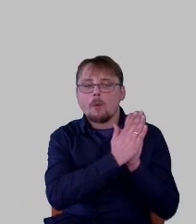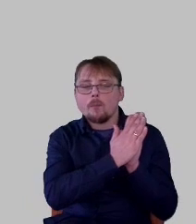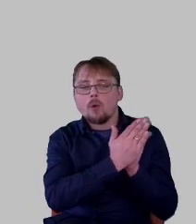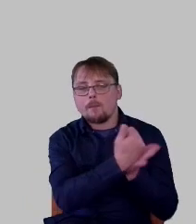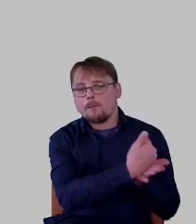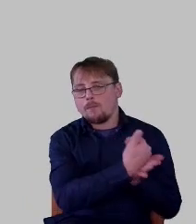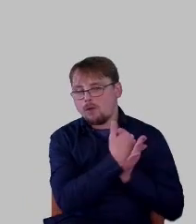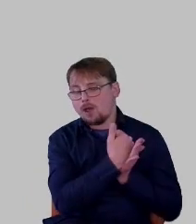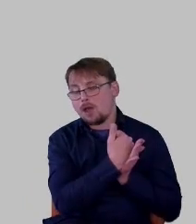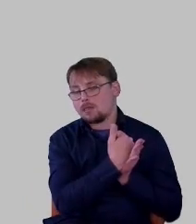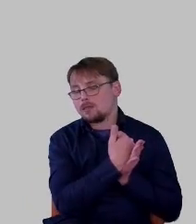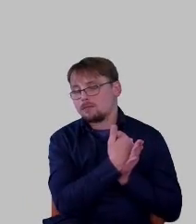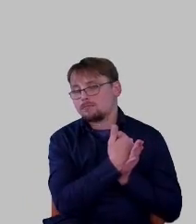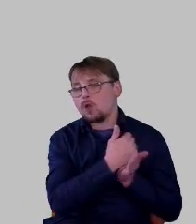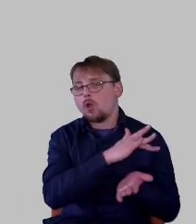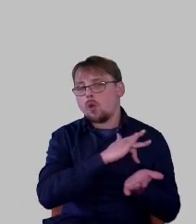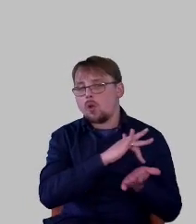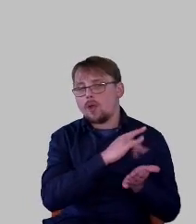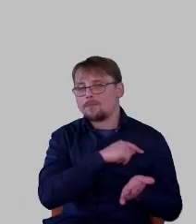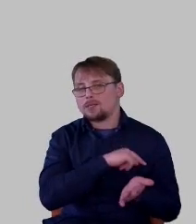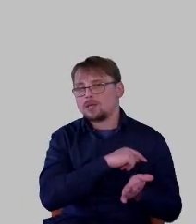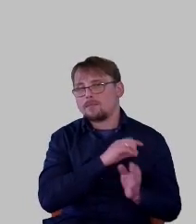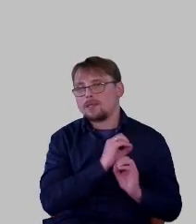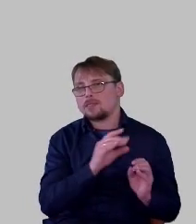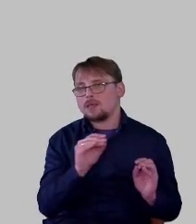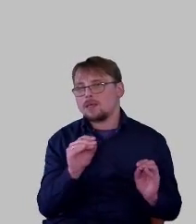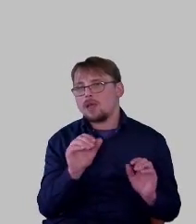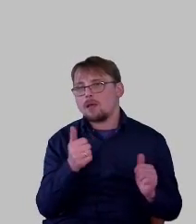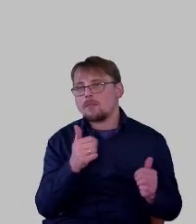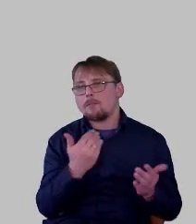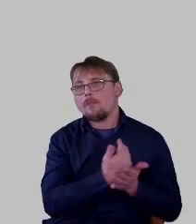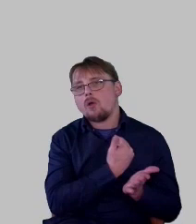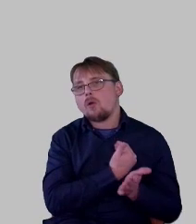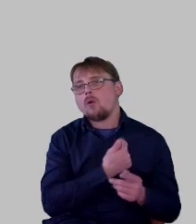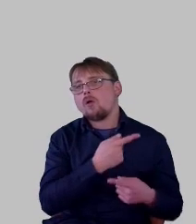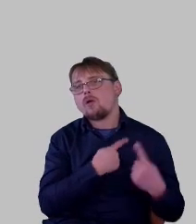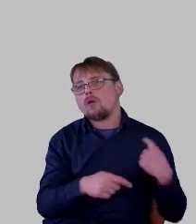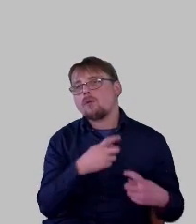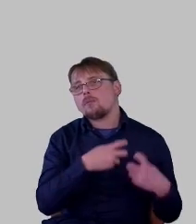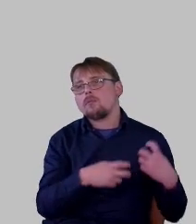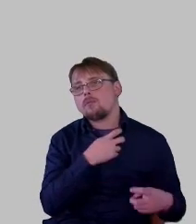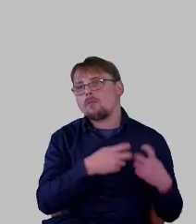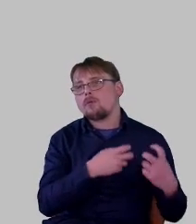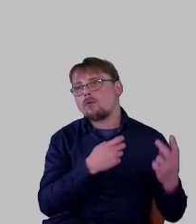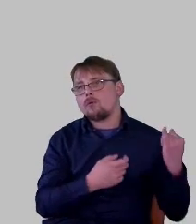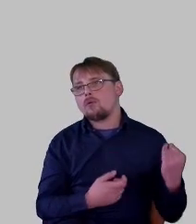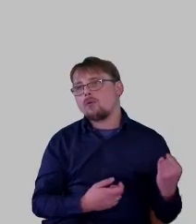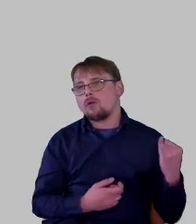publicznej poradni psychologiczno-pedagogicznej w zakresie rozwiązania problemu ucznia, ale tylko i wyłącznie za